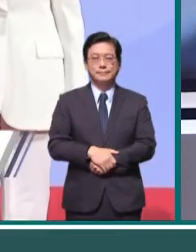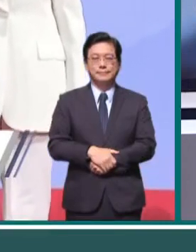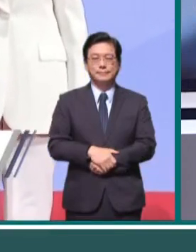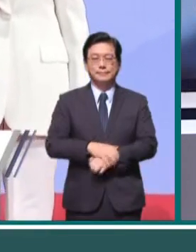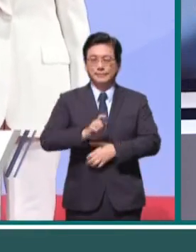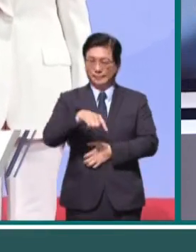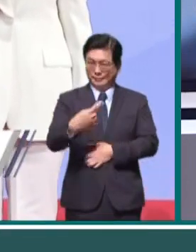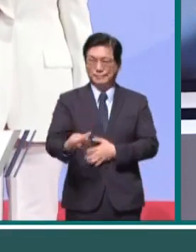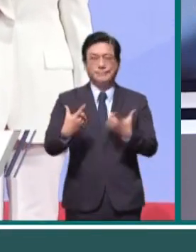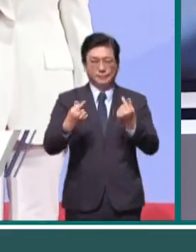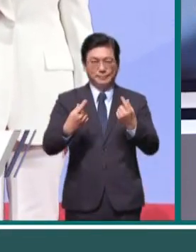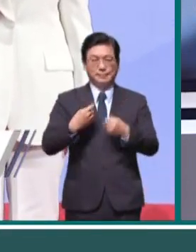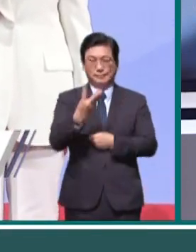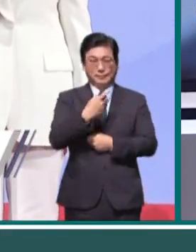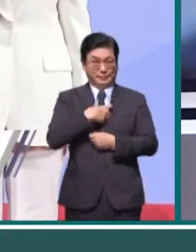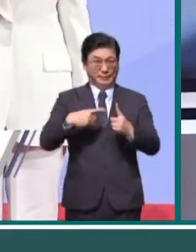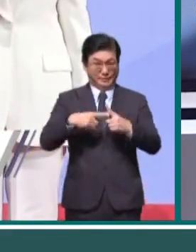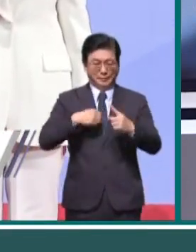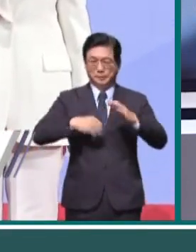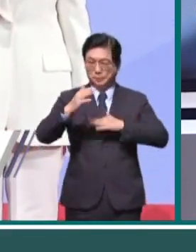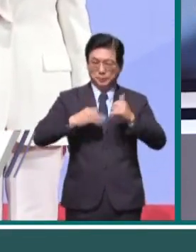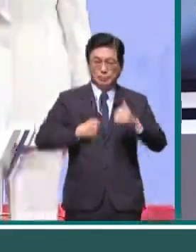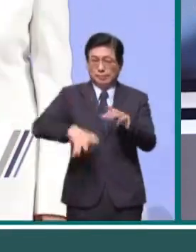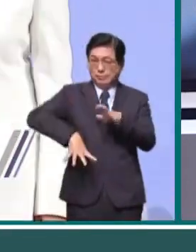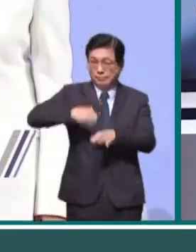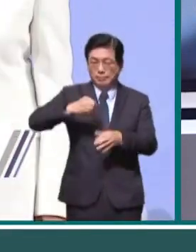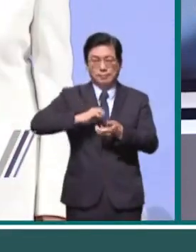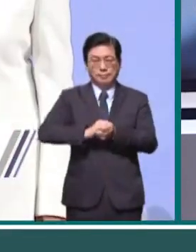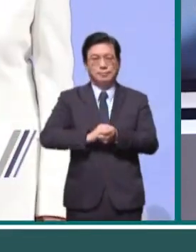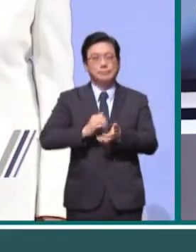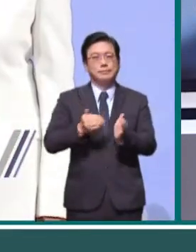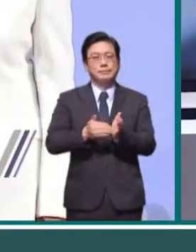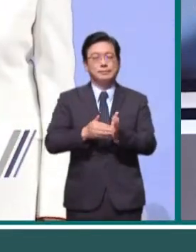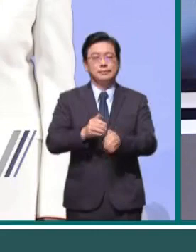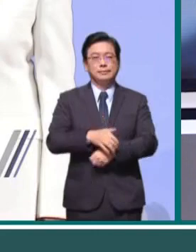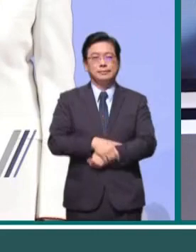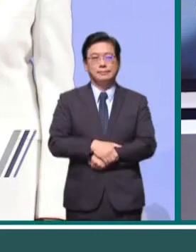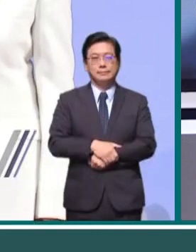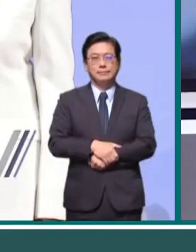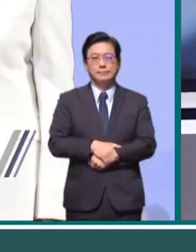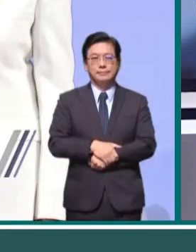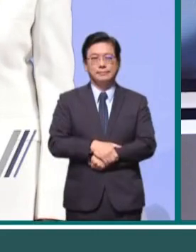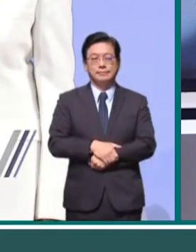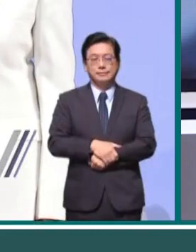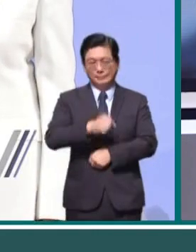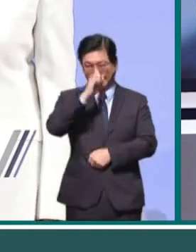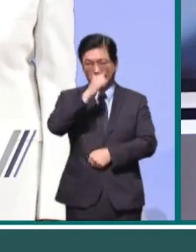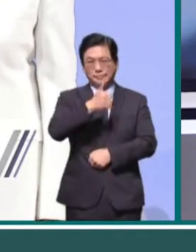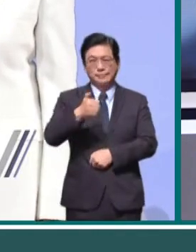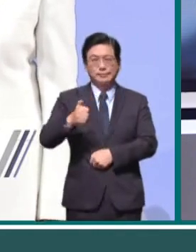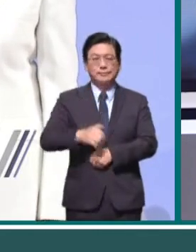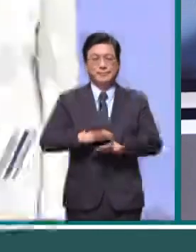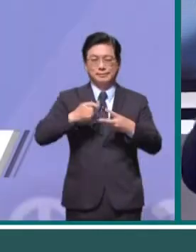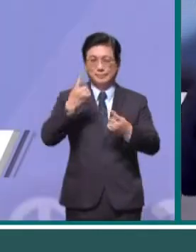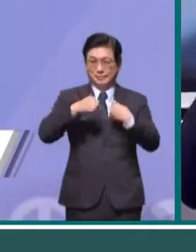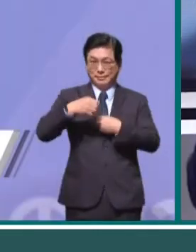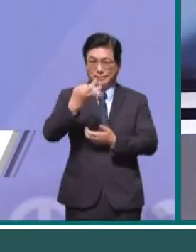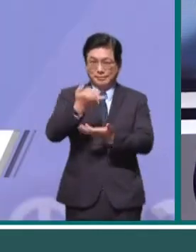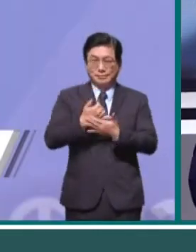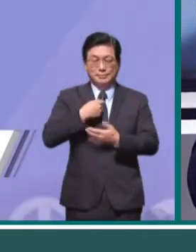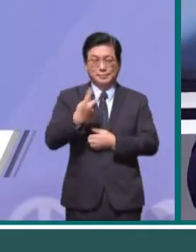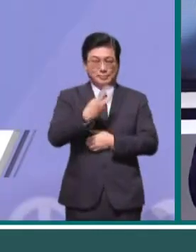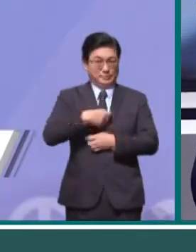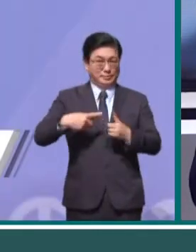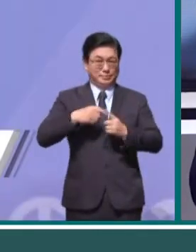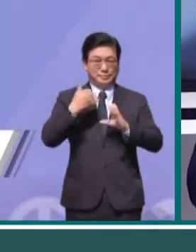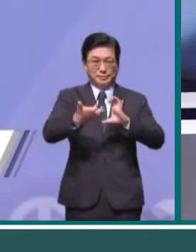就是赞成还是反对，就这么简单。这两个人完全不敢回答，所以你从这一场辩论，其实辩论哦，这种县市